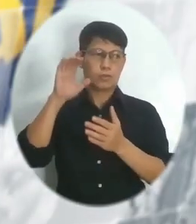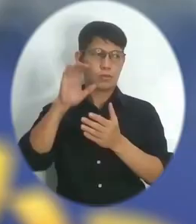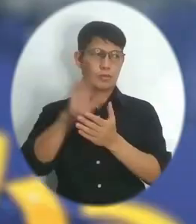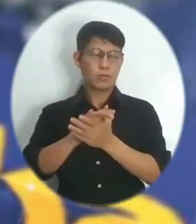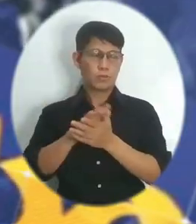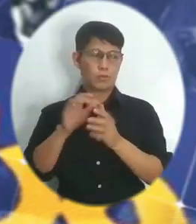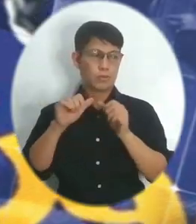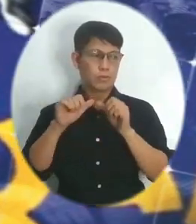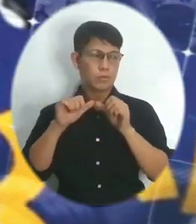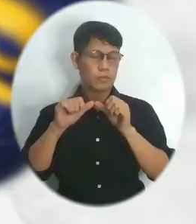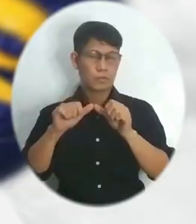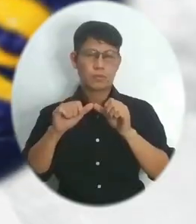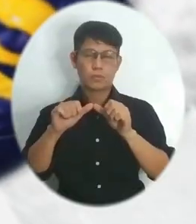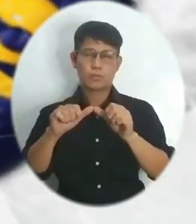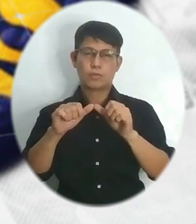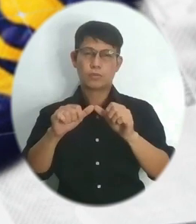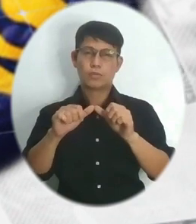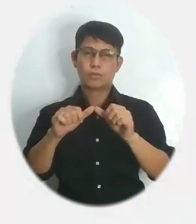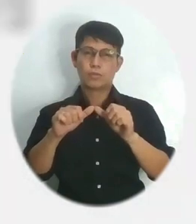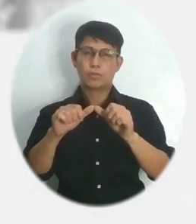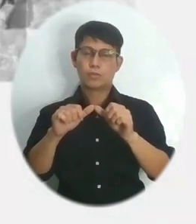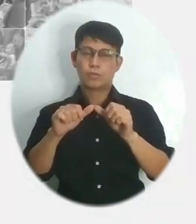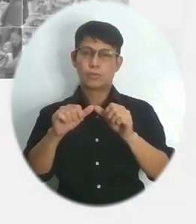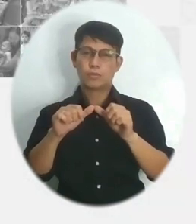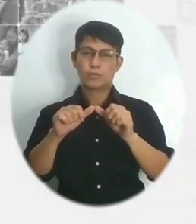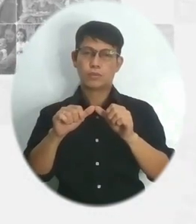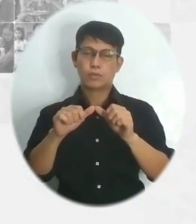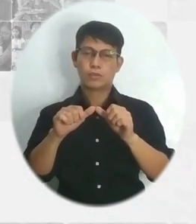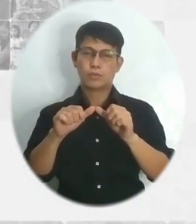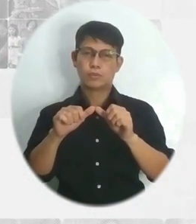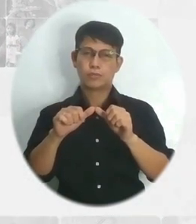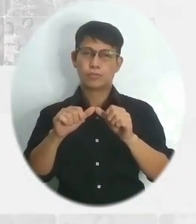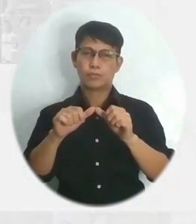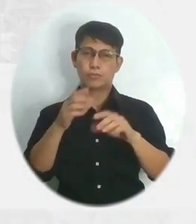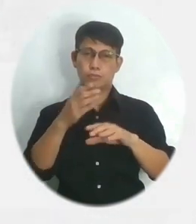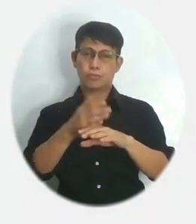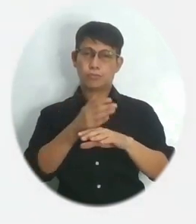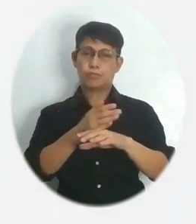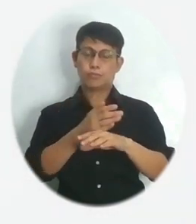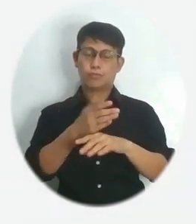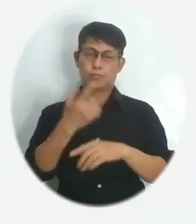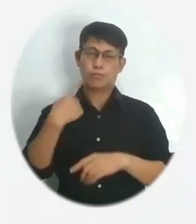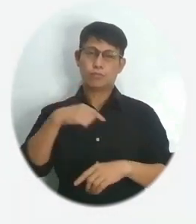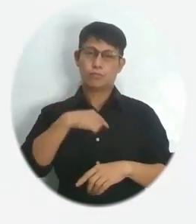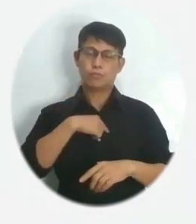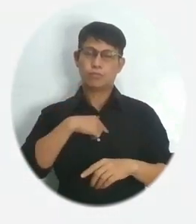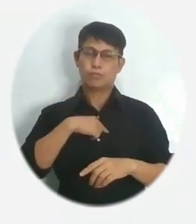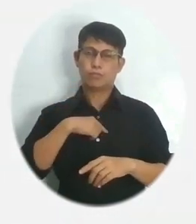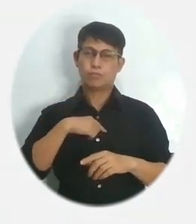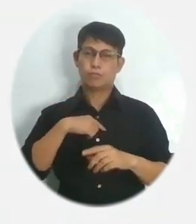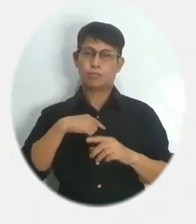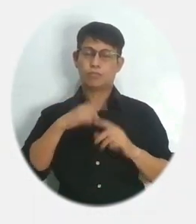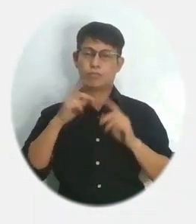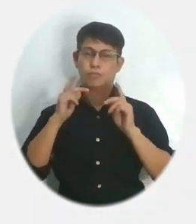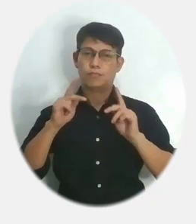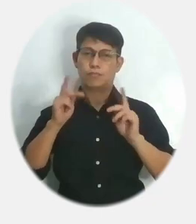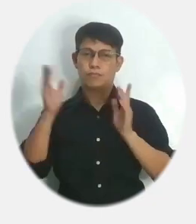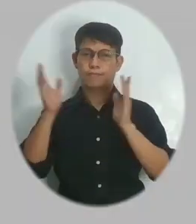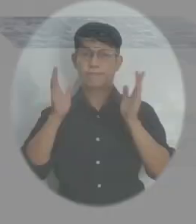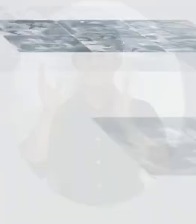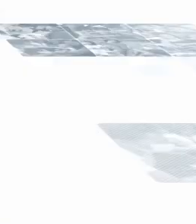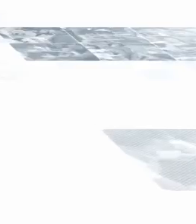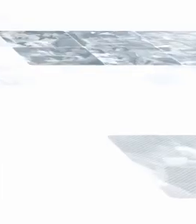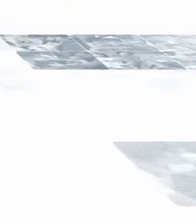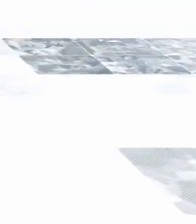naniniwala tayo na magpapatuloy at lalo pa natin mahihigitan ang inyong public service sa tulong ng